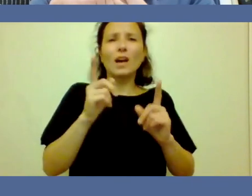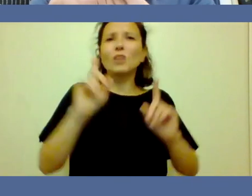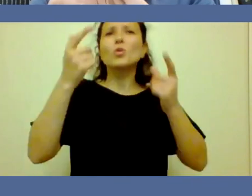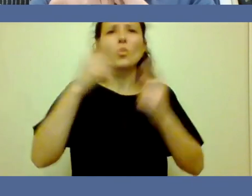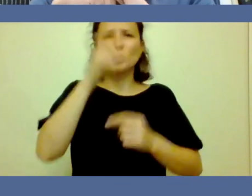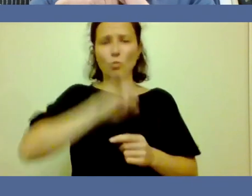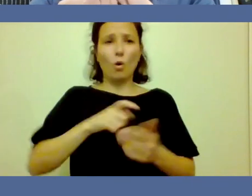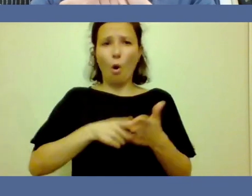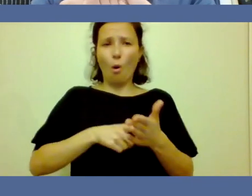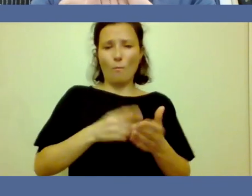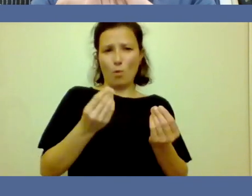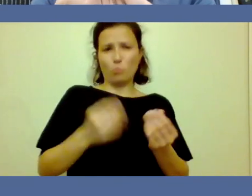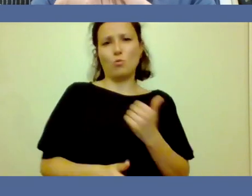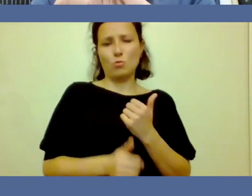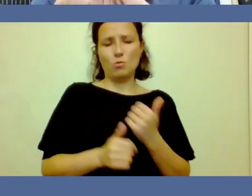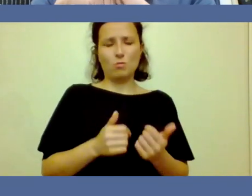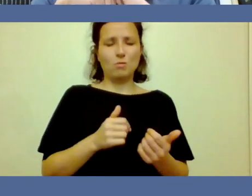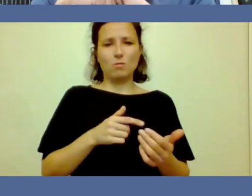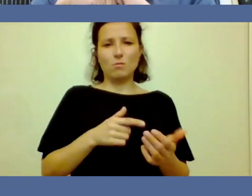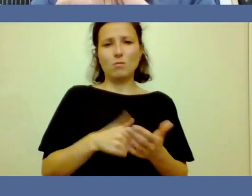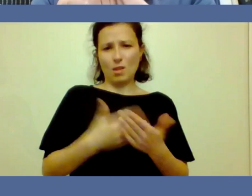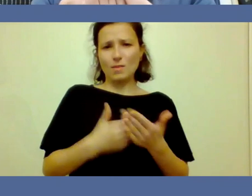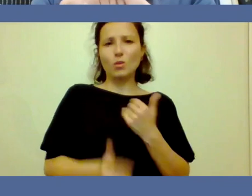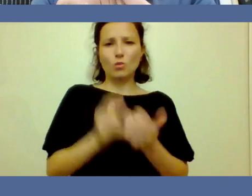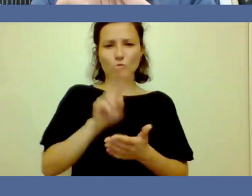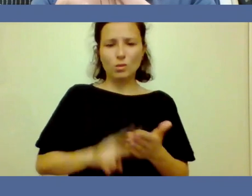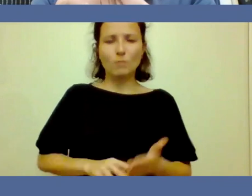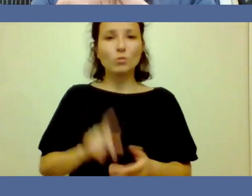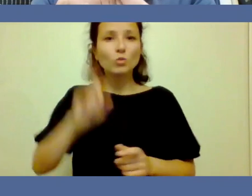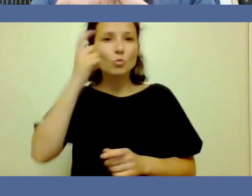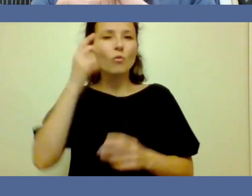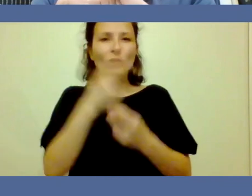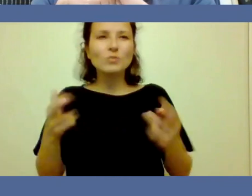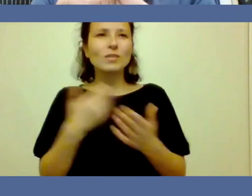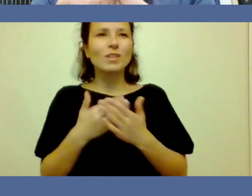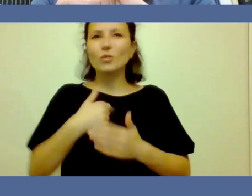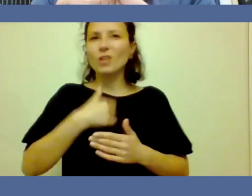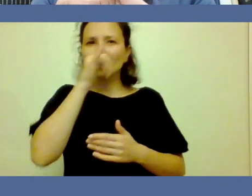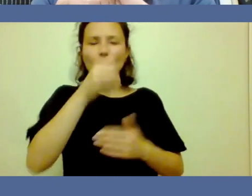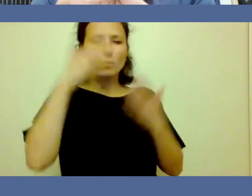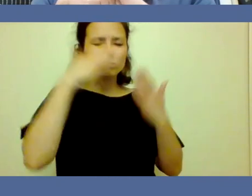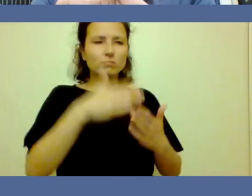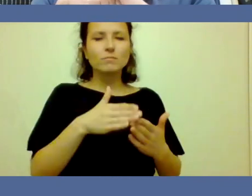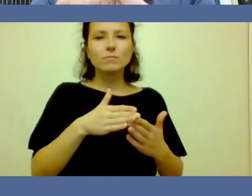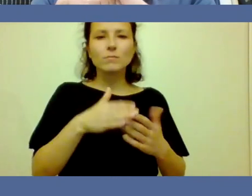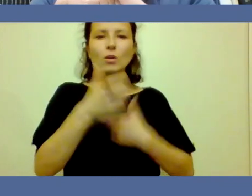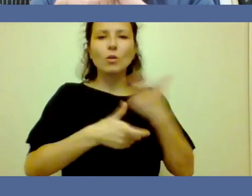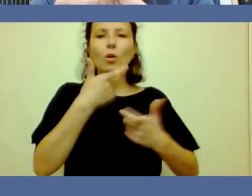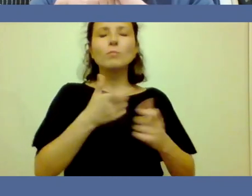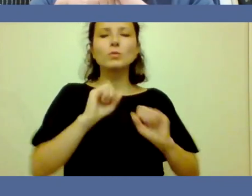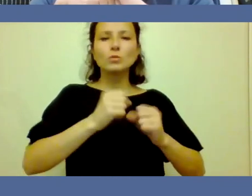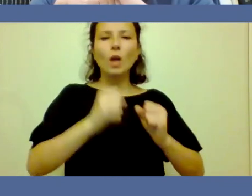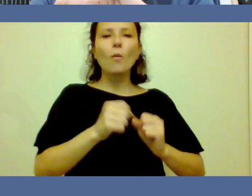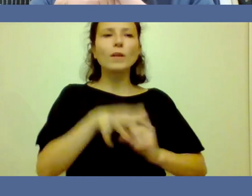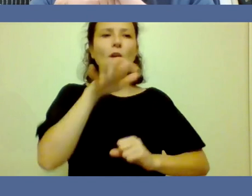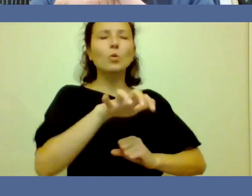czytam. I to jest, myślę, główna różnica, dlaczego nie mogłabym zajmować się działalnością w